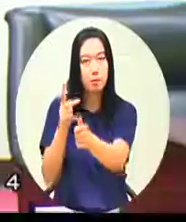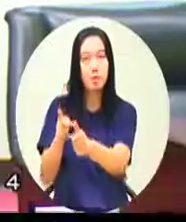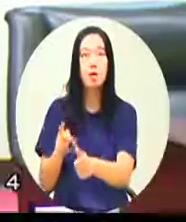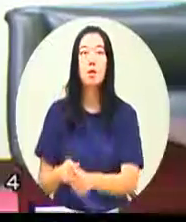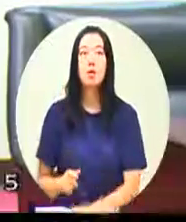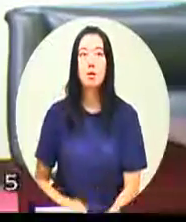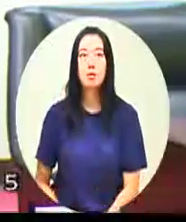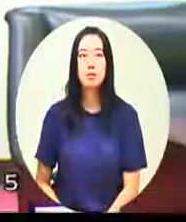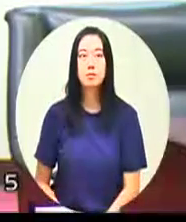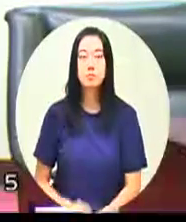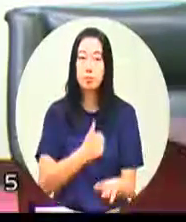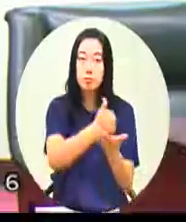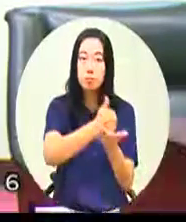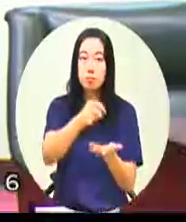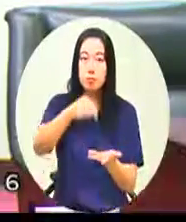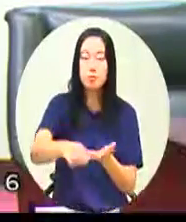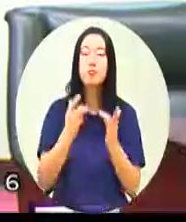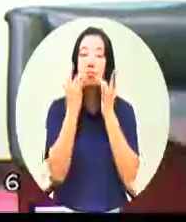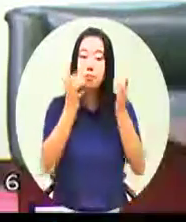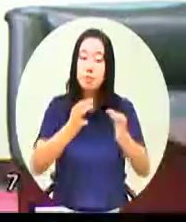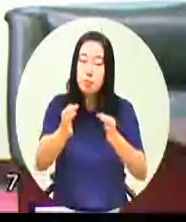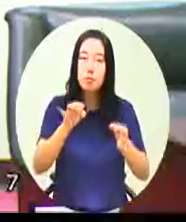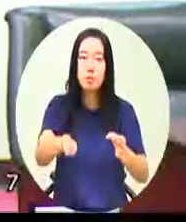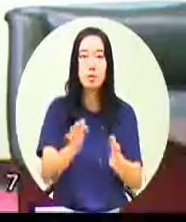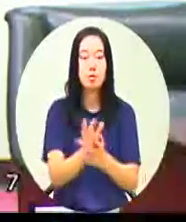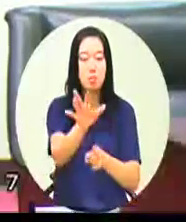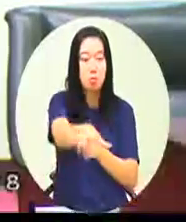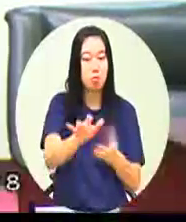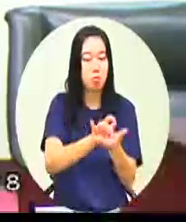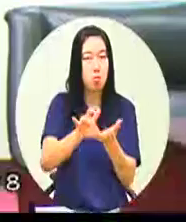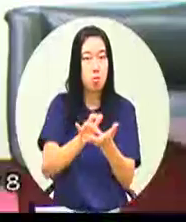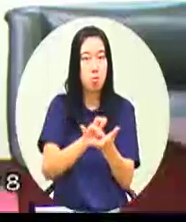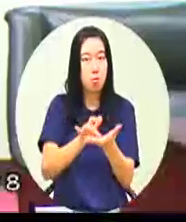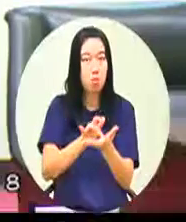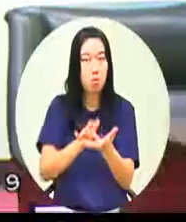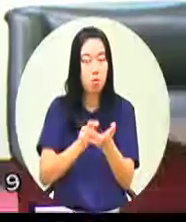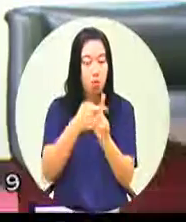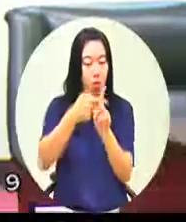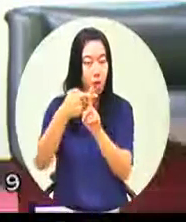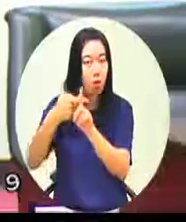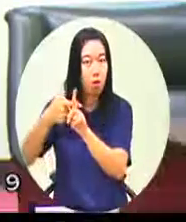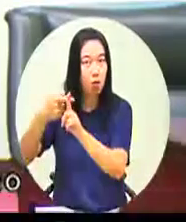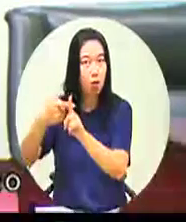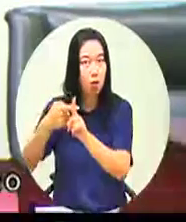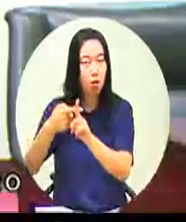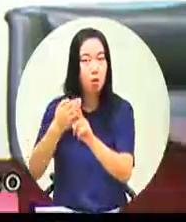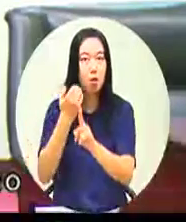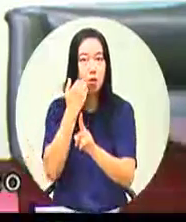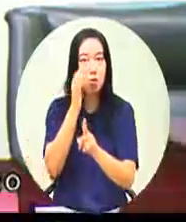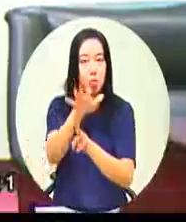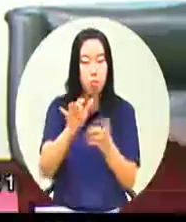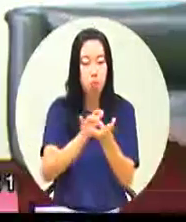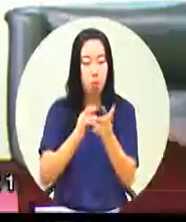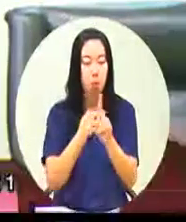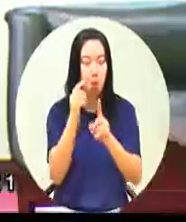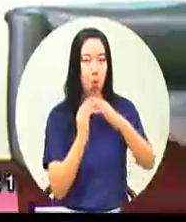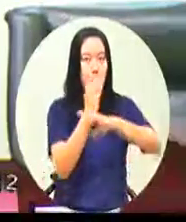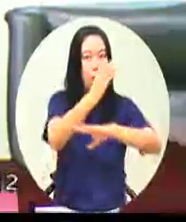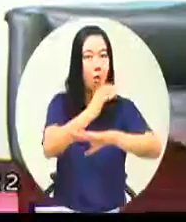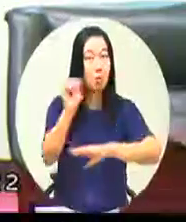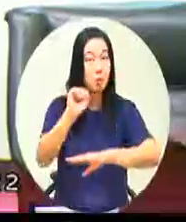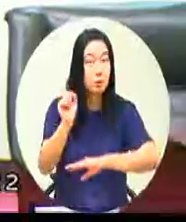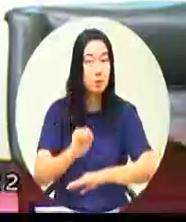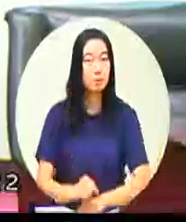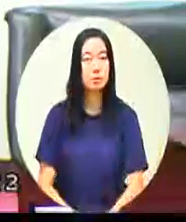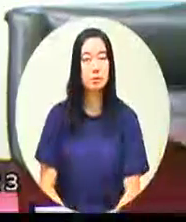场伫卖，咱的农药成分一定要比例不能有农药的成分来产生嘛。但